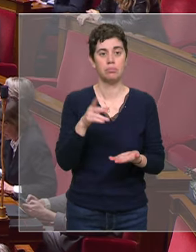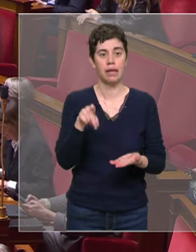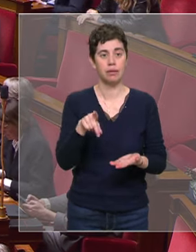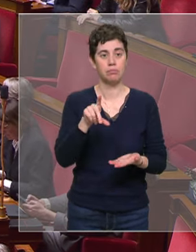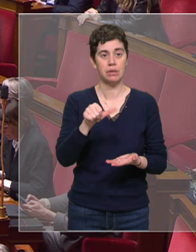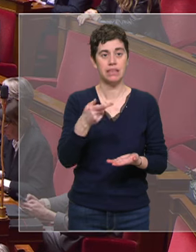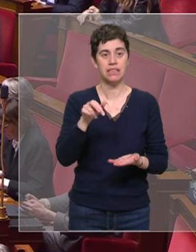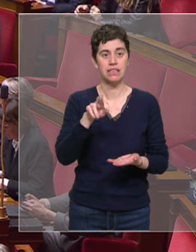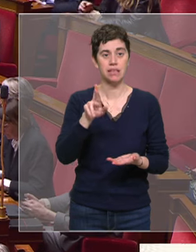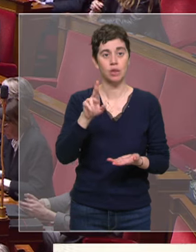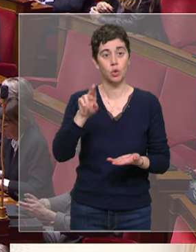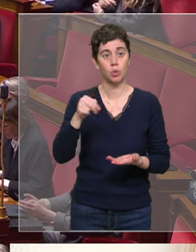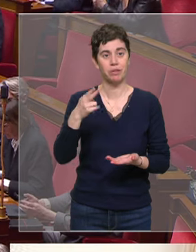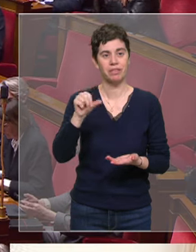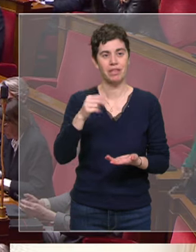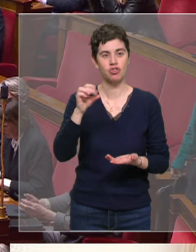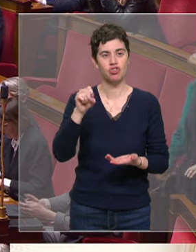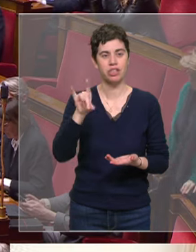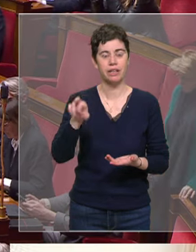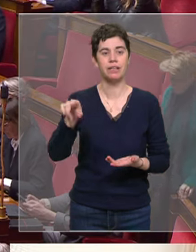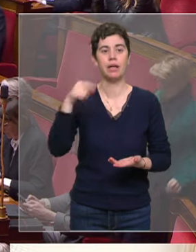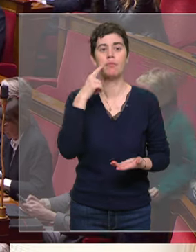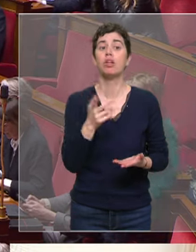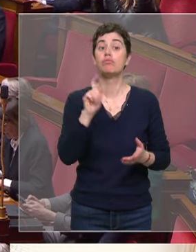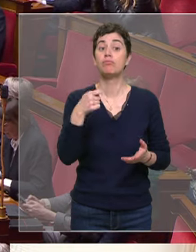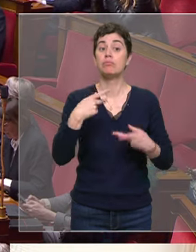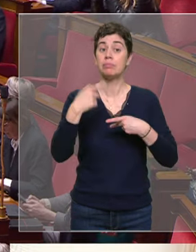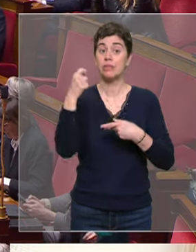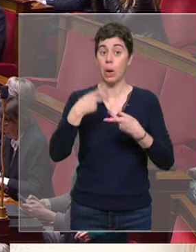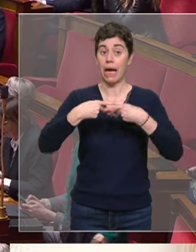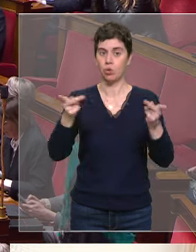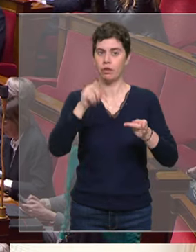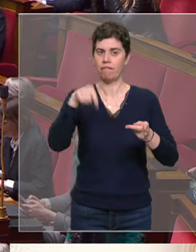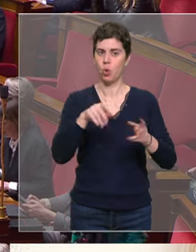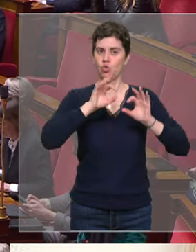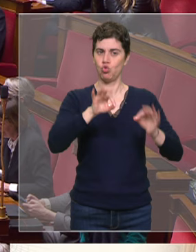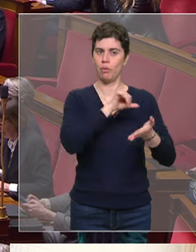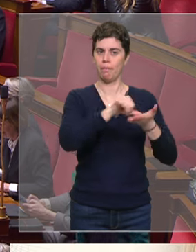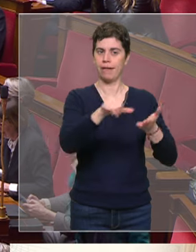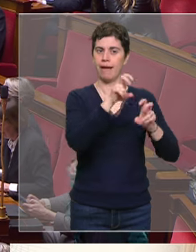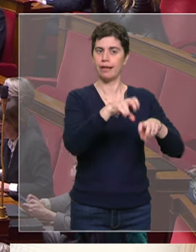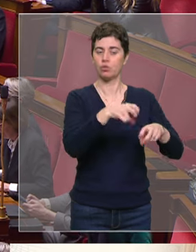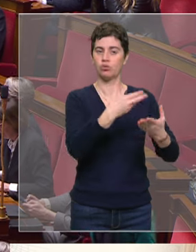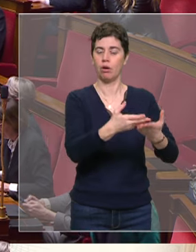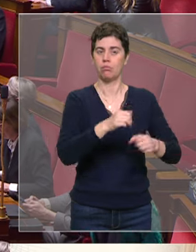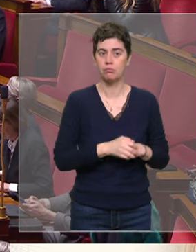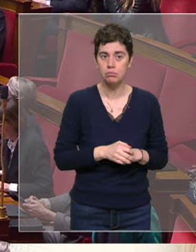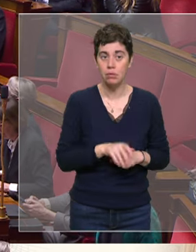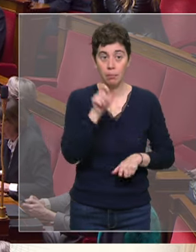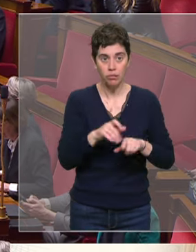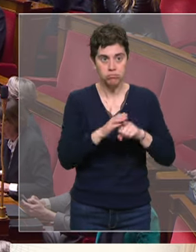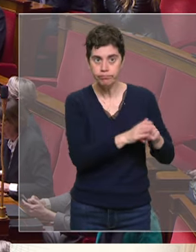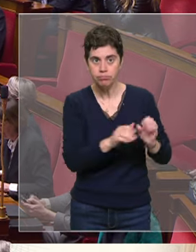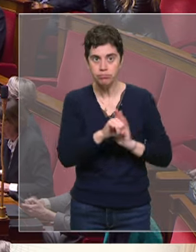mise en place de prix planchers visant à garantir le juste revenu pour nos agriculteurs. Cette annonce n'a pas manqué de faire réagir les extrêmes de droite comme de